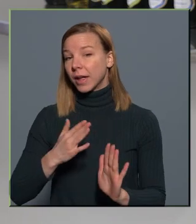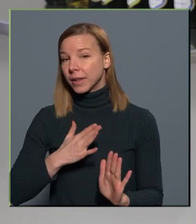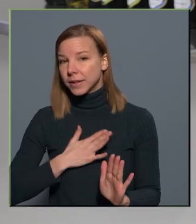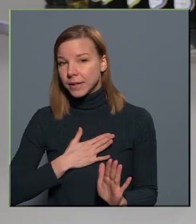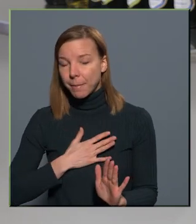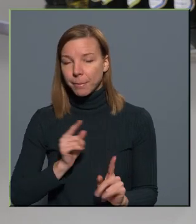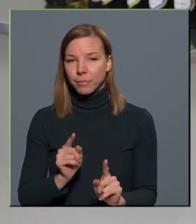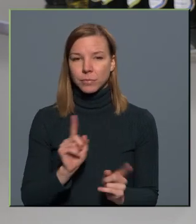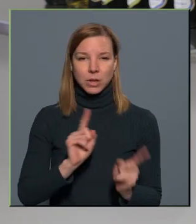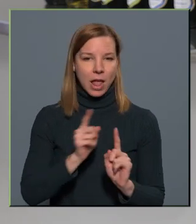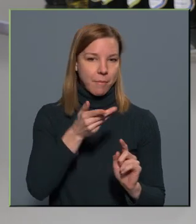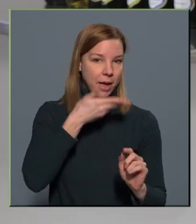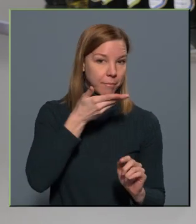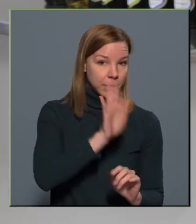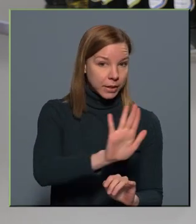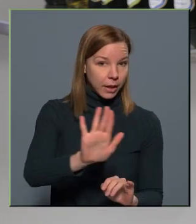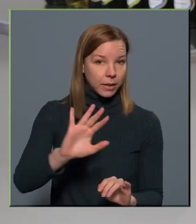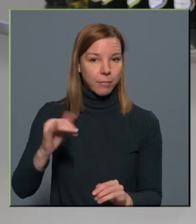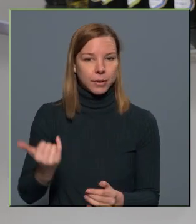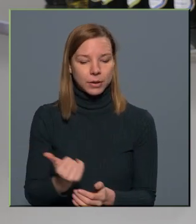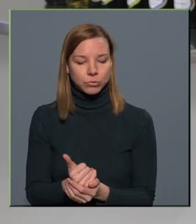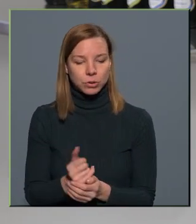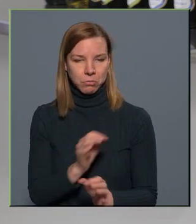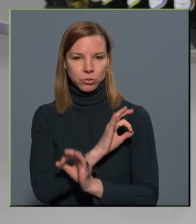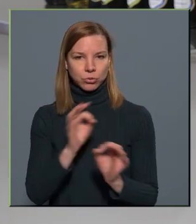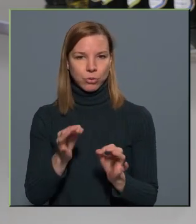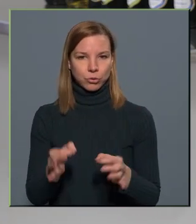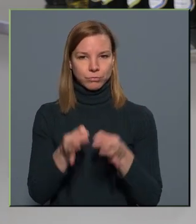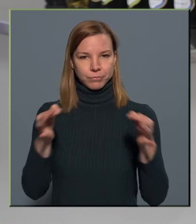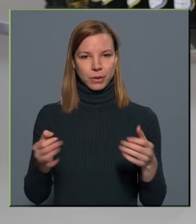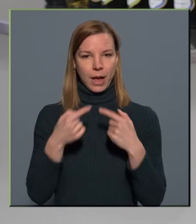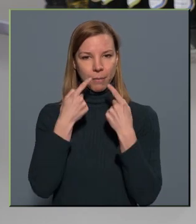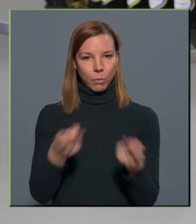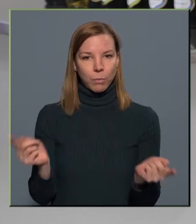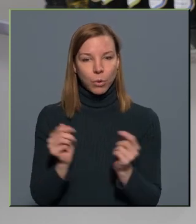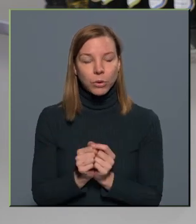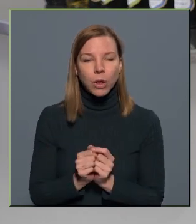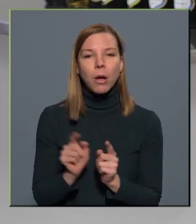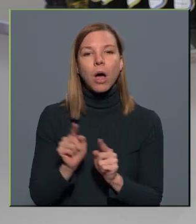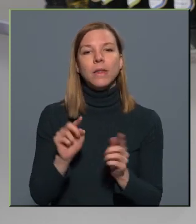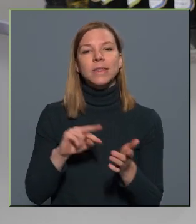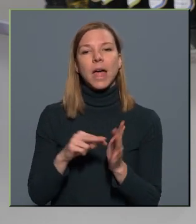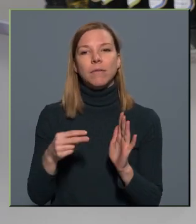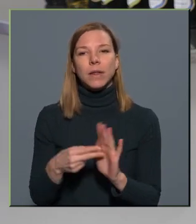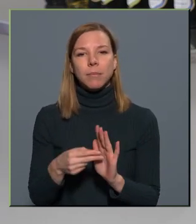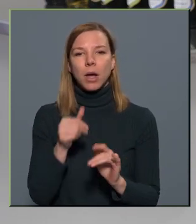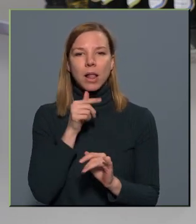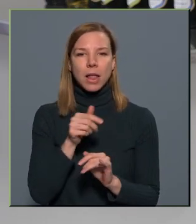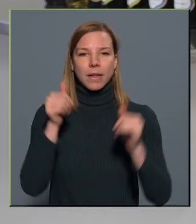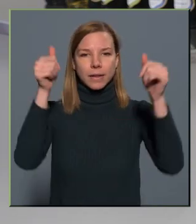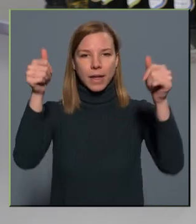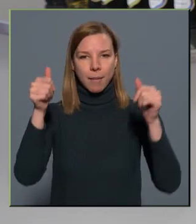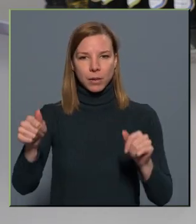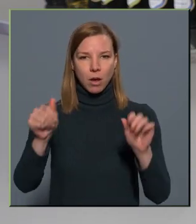akinek említettem is, de jobb, hogyha itt most elmondom mindenki előtt is. Azt tervezem, hogy táblák lesznek kitéve még a